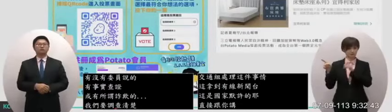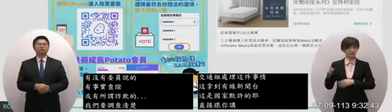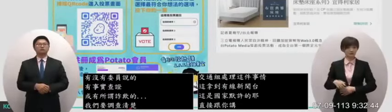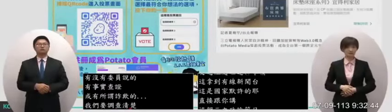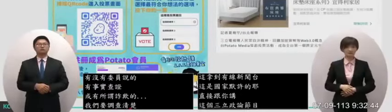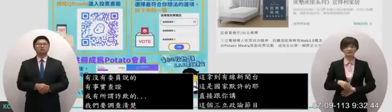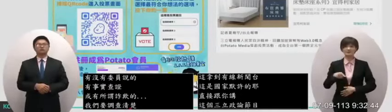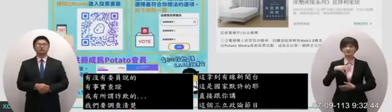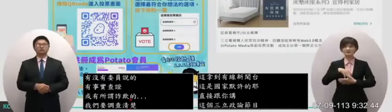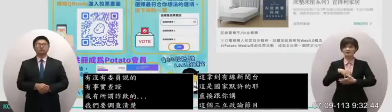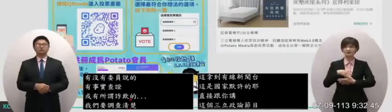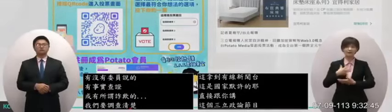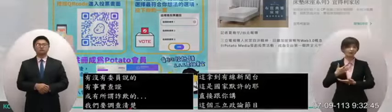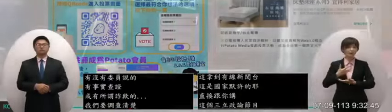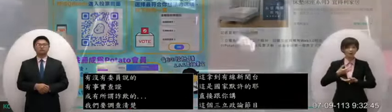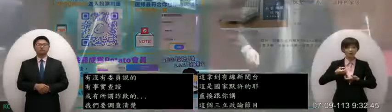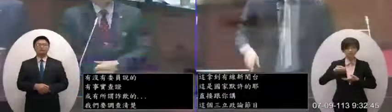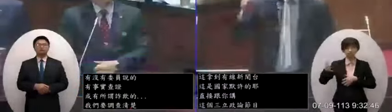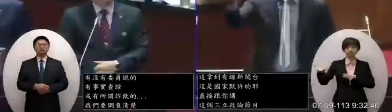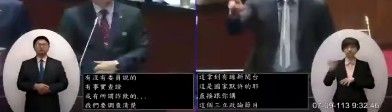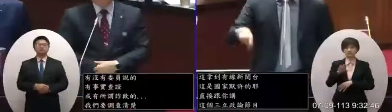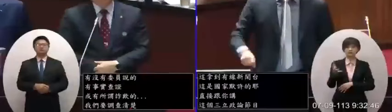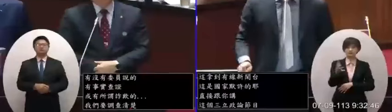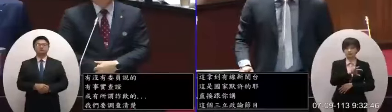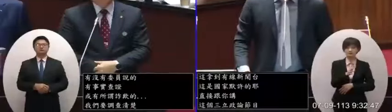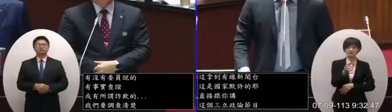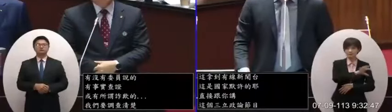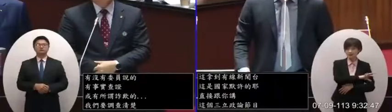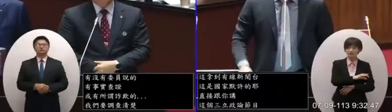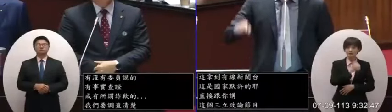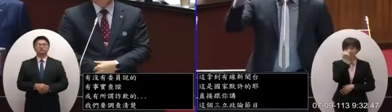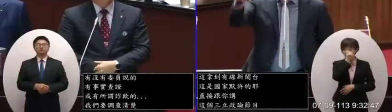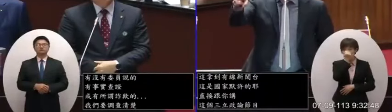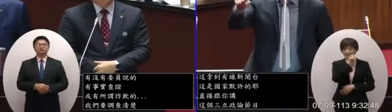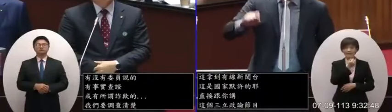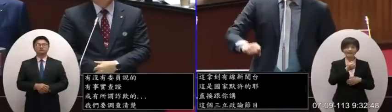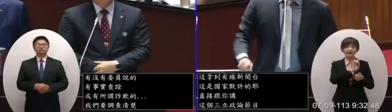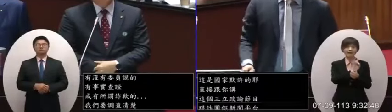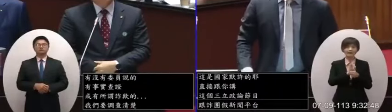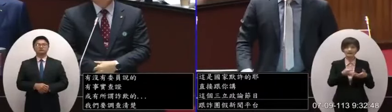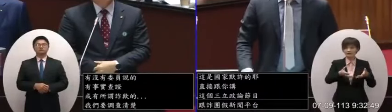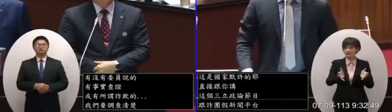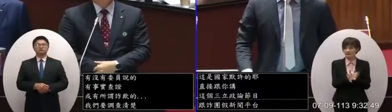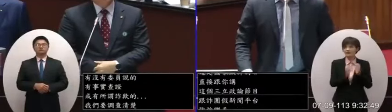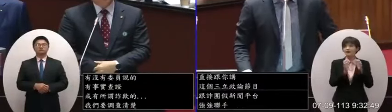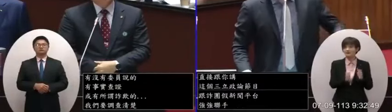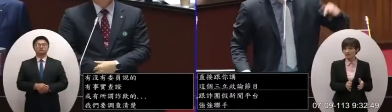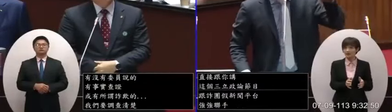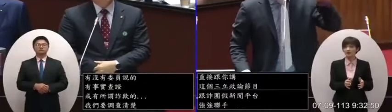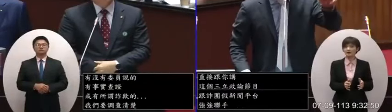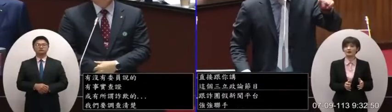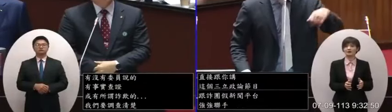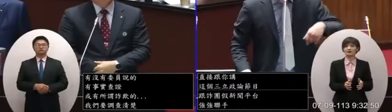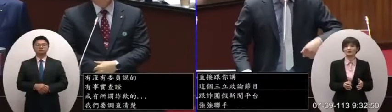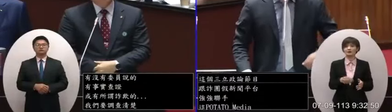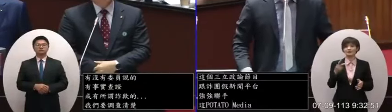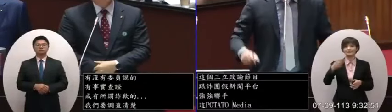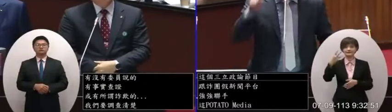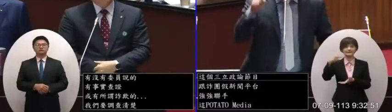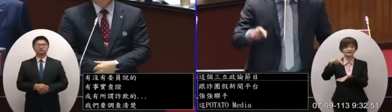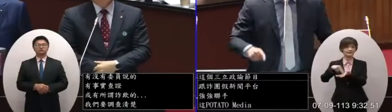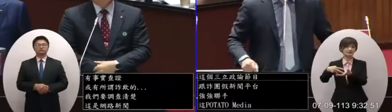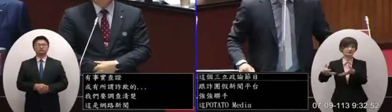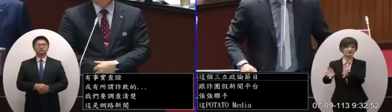容农场， 对， 这是整个诈骗集团他们成立的公司，诈骗集团成立的内容农场跟三立合